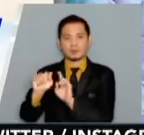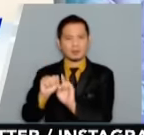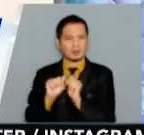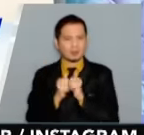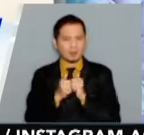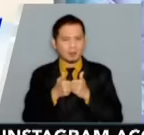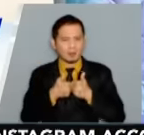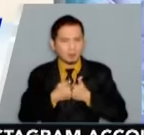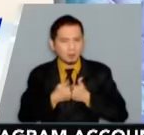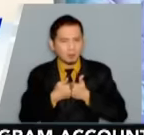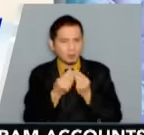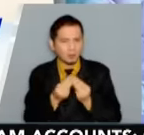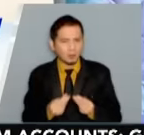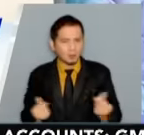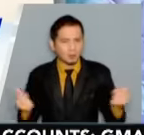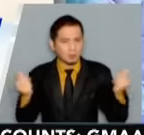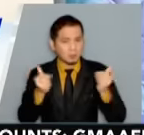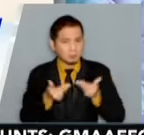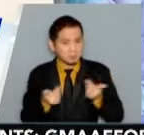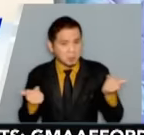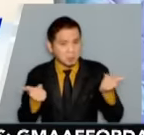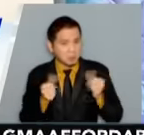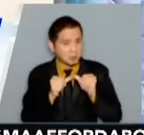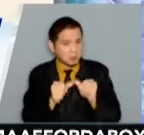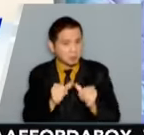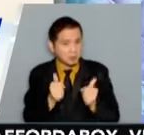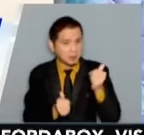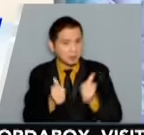Jonathan Mendoza, nilapatan ng musika ng